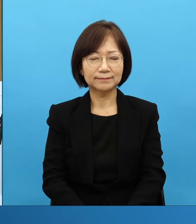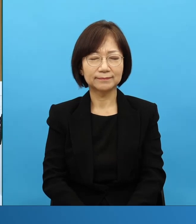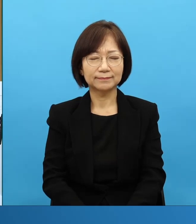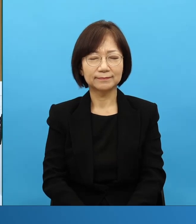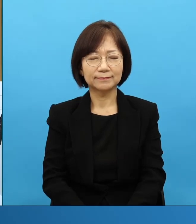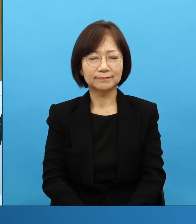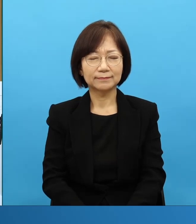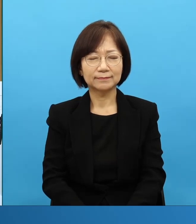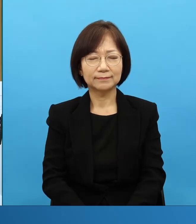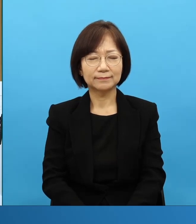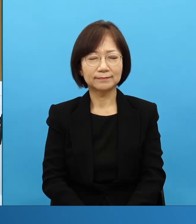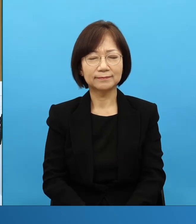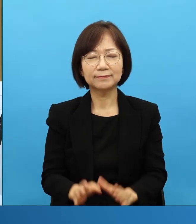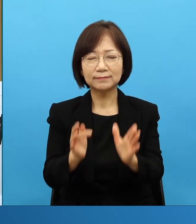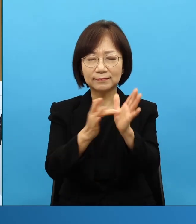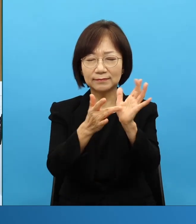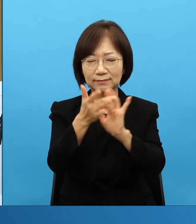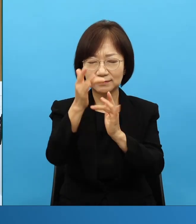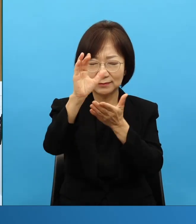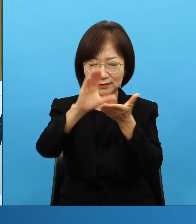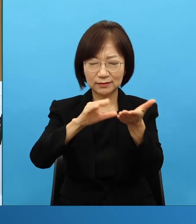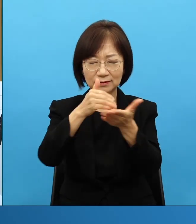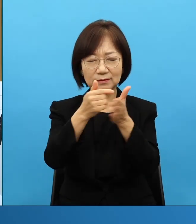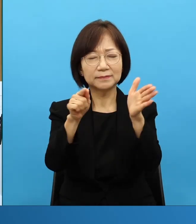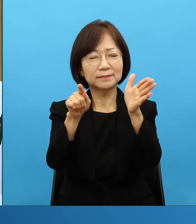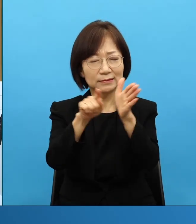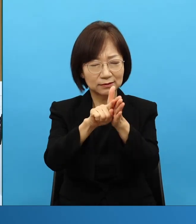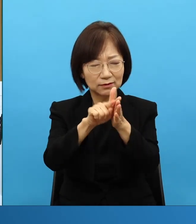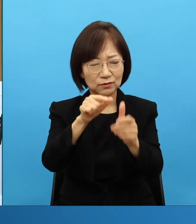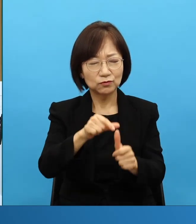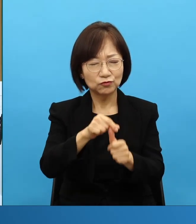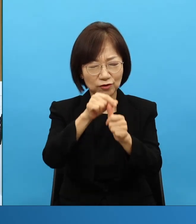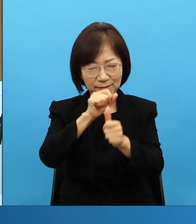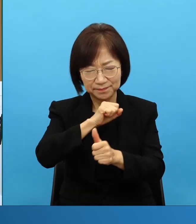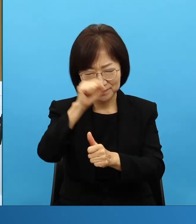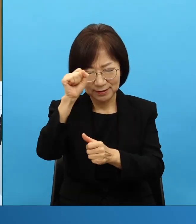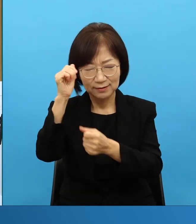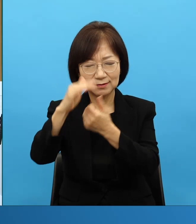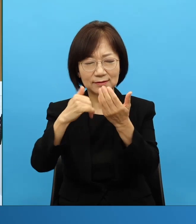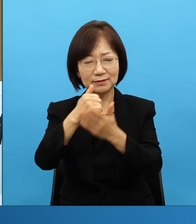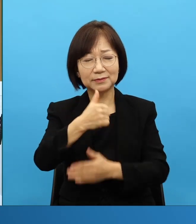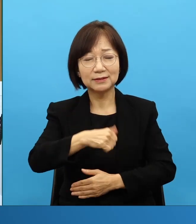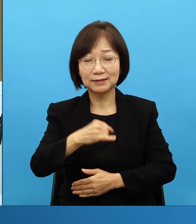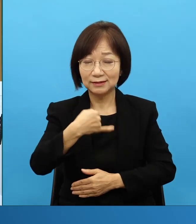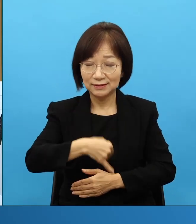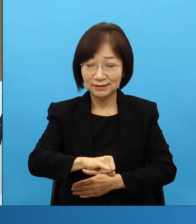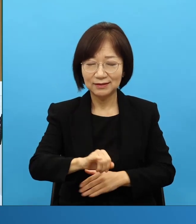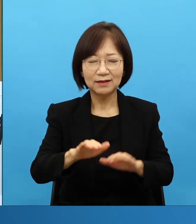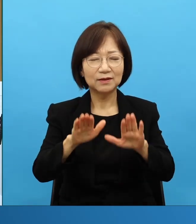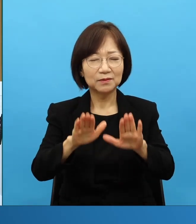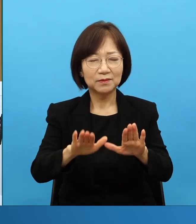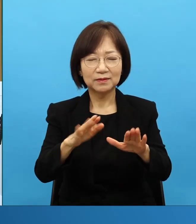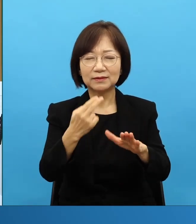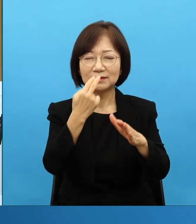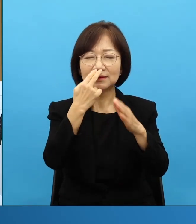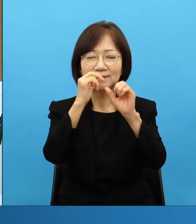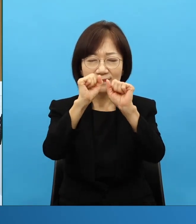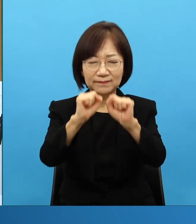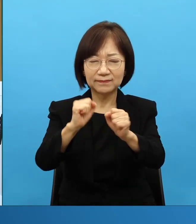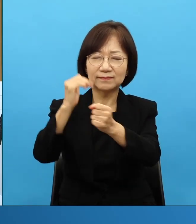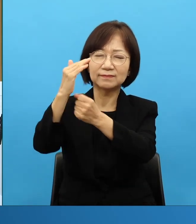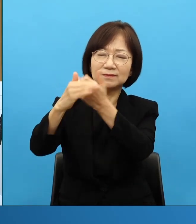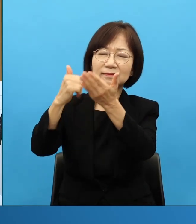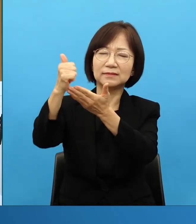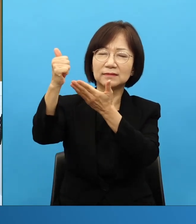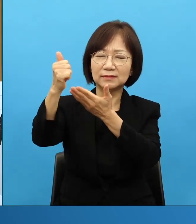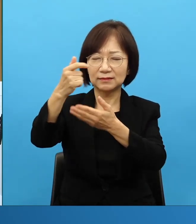Amen. 예수 그리스도로 구원받은 하나님의 백성들이 오늘 살아계신 하나님께 예배를 드립니다. Children of